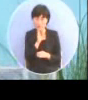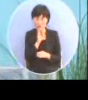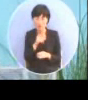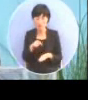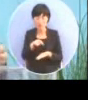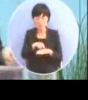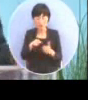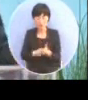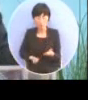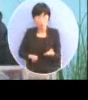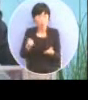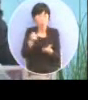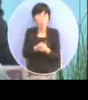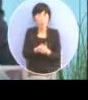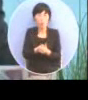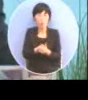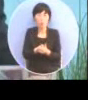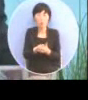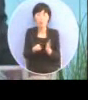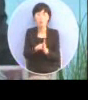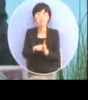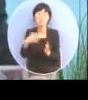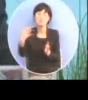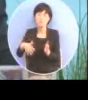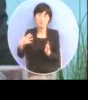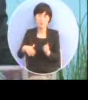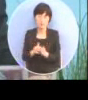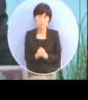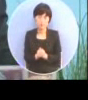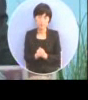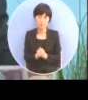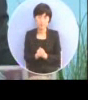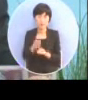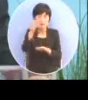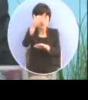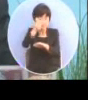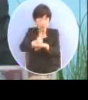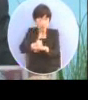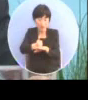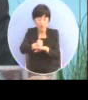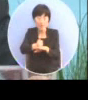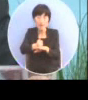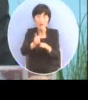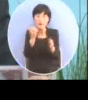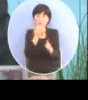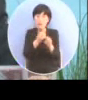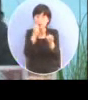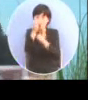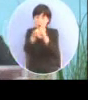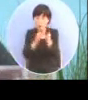Nhưng mà thực tế Phi-rơ là người rất mạnh mẽ. Và sau này Phi-rơ nói gì các bạn biết không?